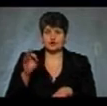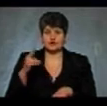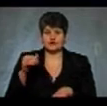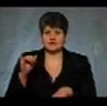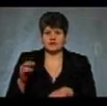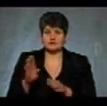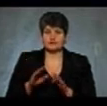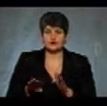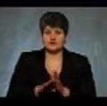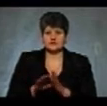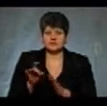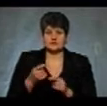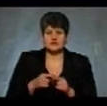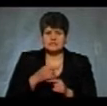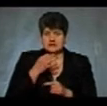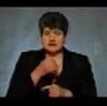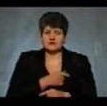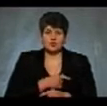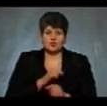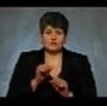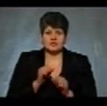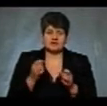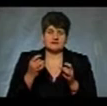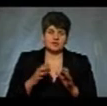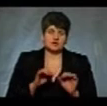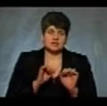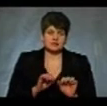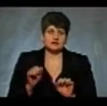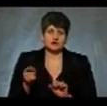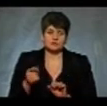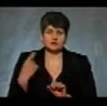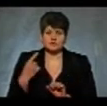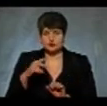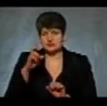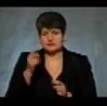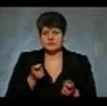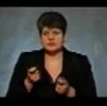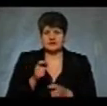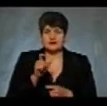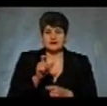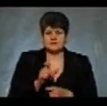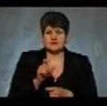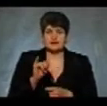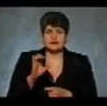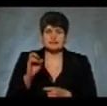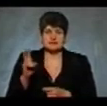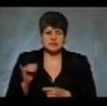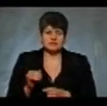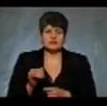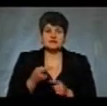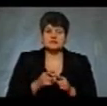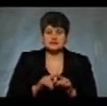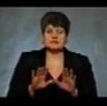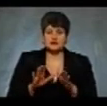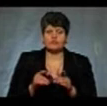Волочиського району. Про це повідомив черговий управління цивільного захисту Тернопільської обласної державної адміністрації Євген Ісків. За його словами, це трапилося